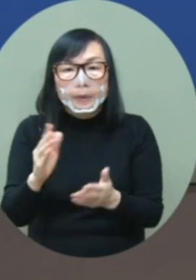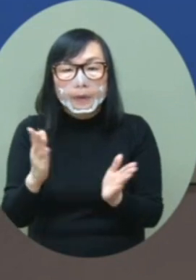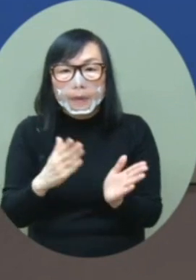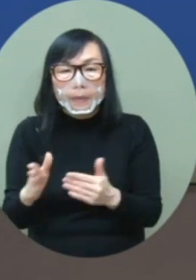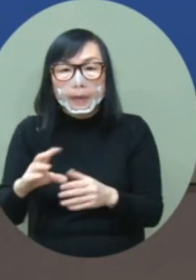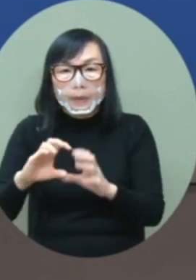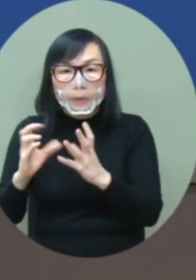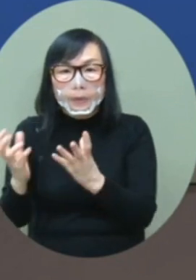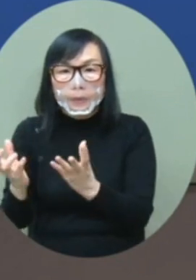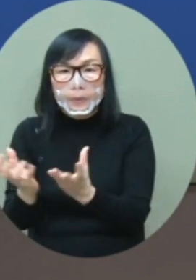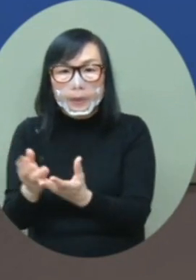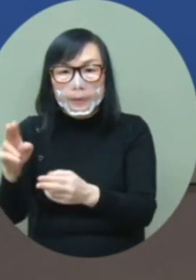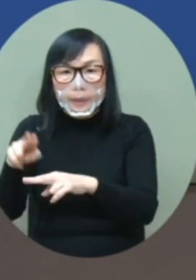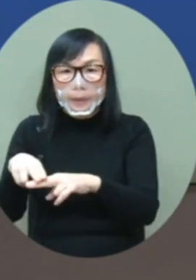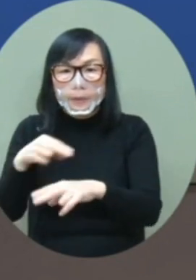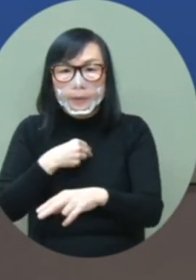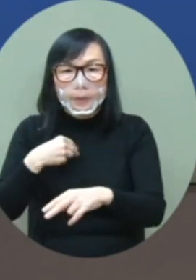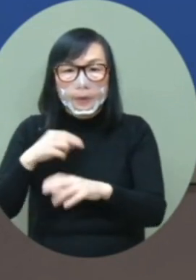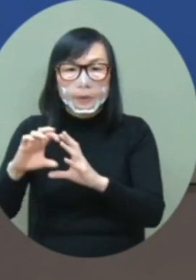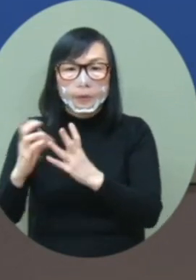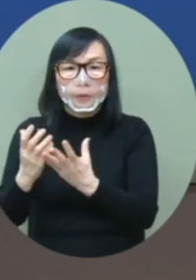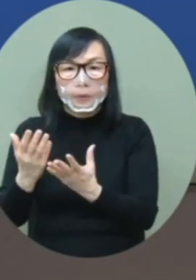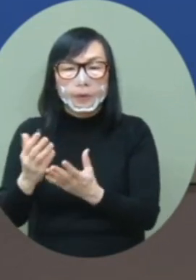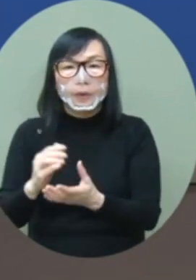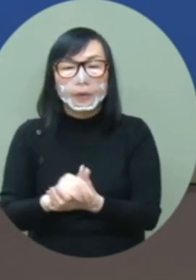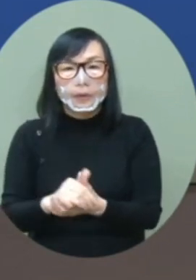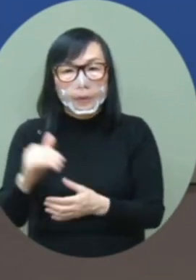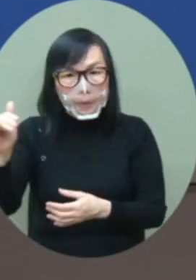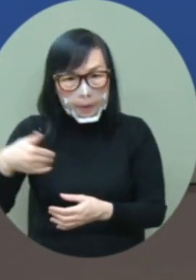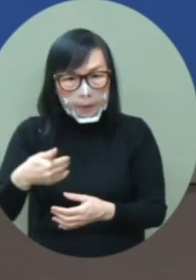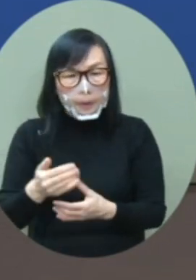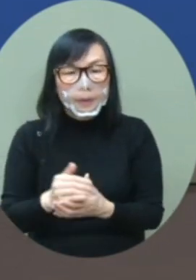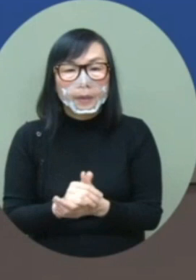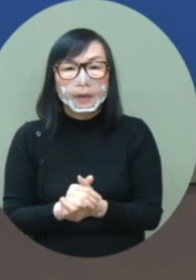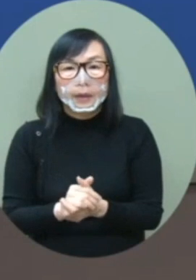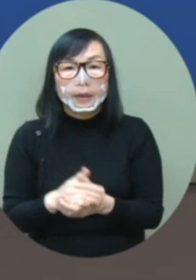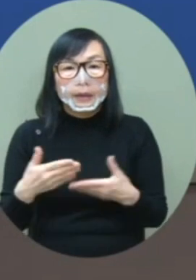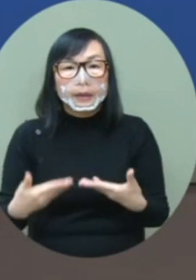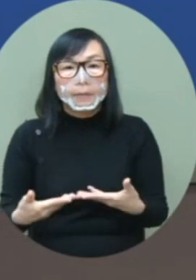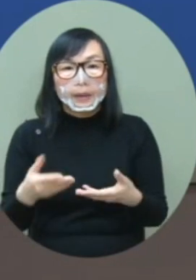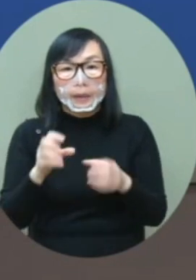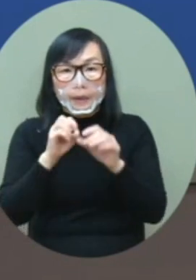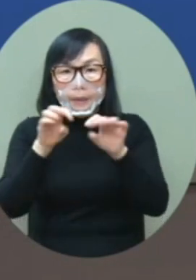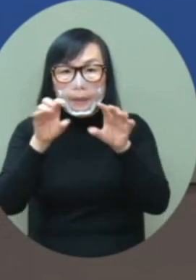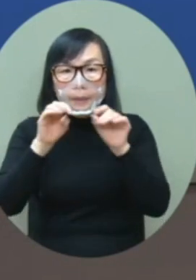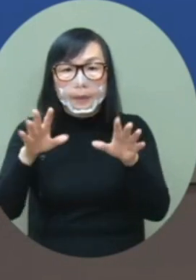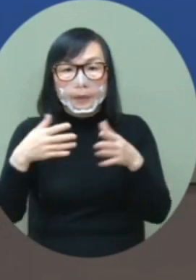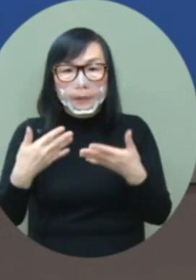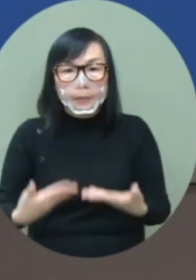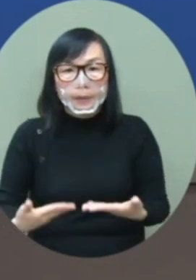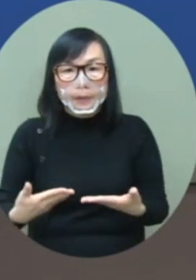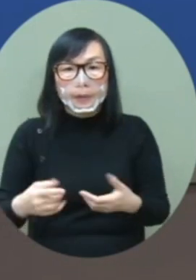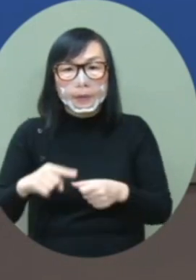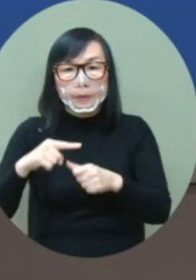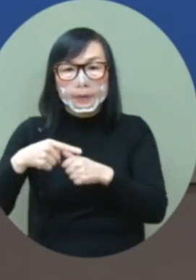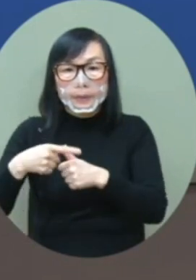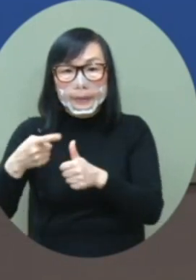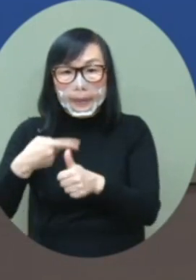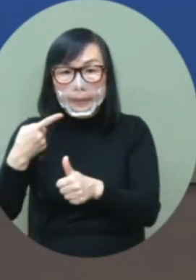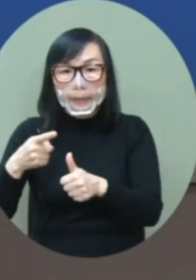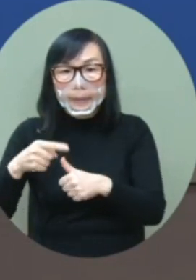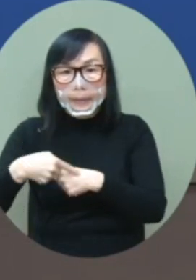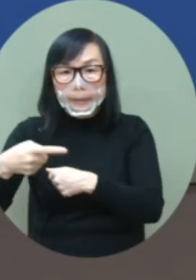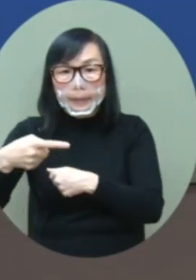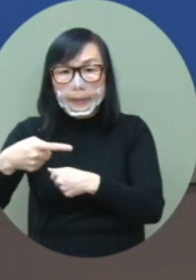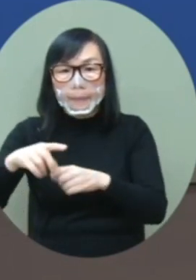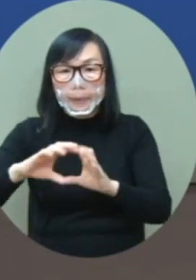織呢啲內地的醫療團隊嚟到。而家我今日同大家公布咧，就係今日將會有第一批嘅